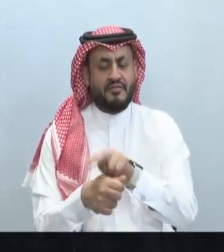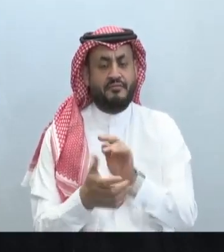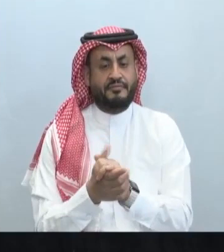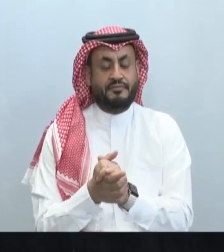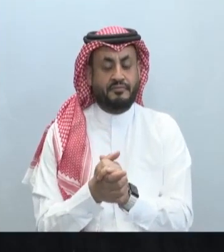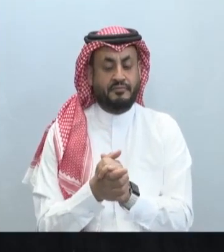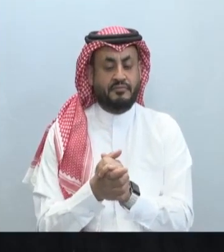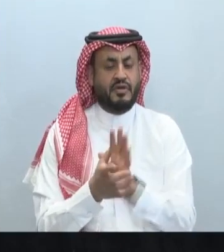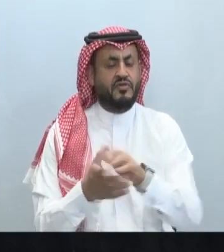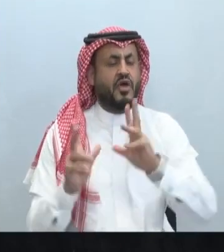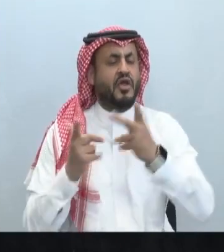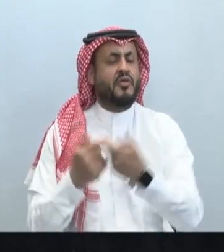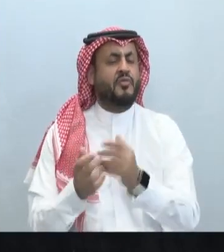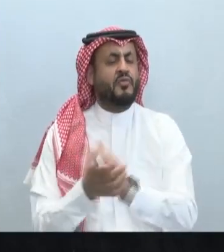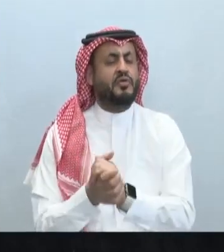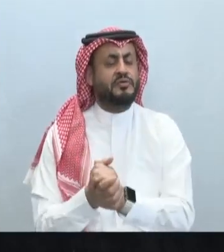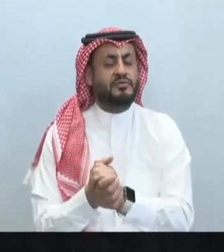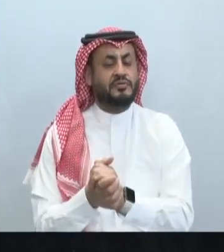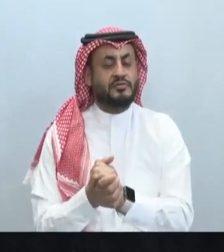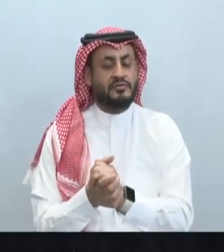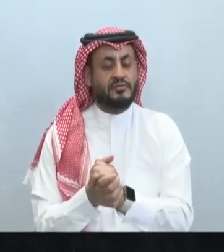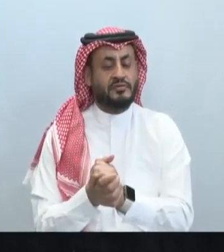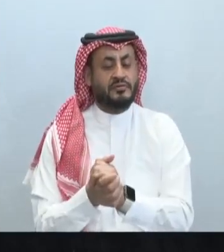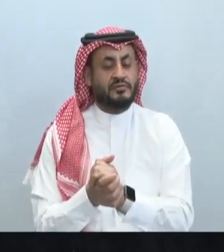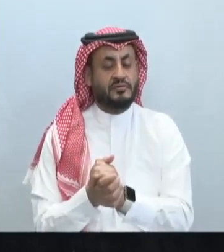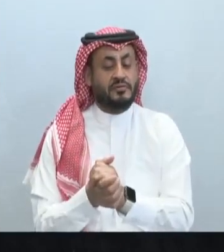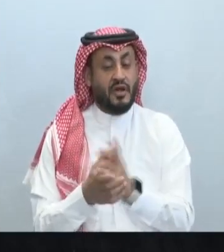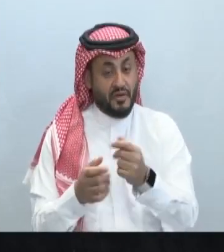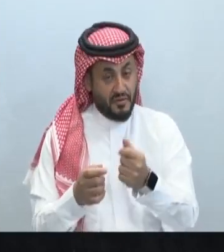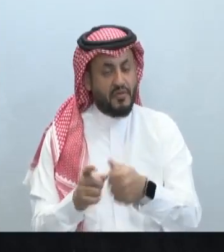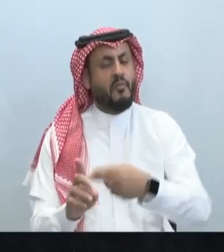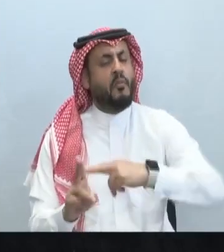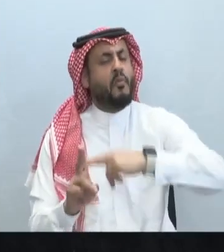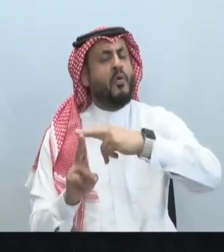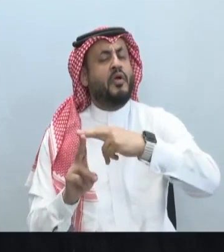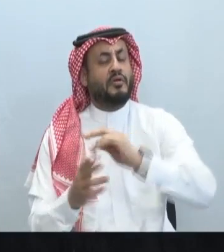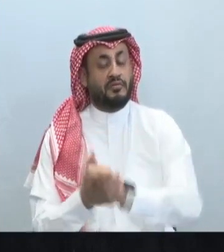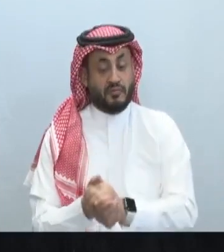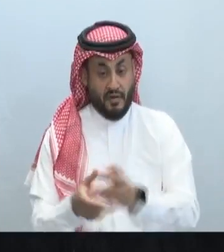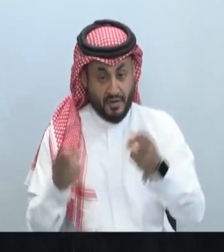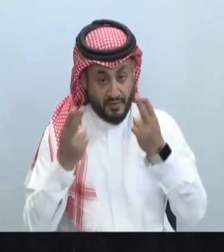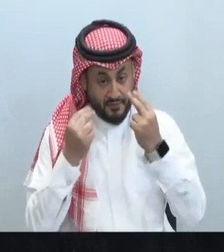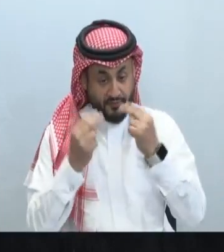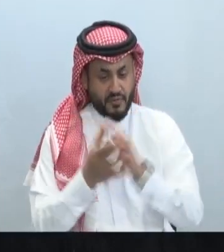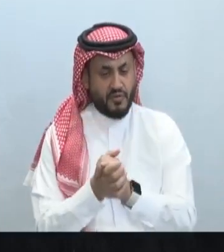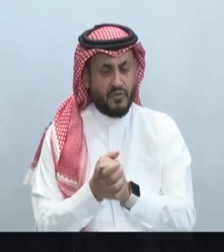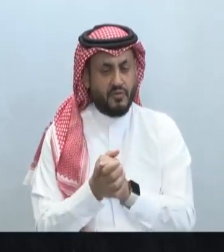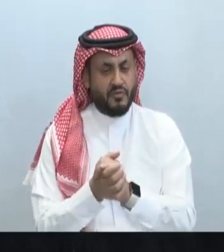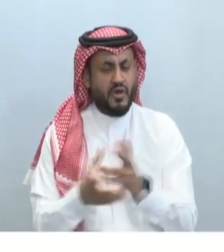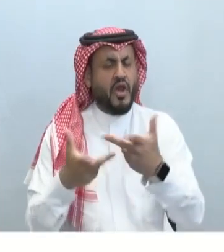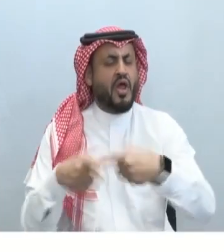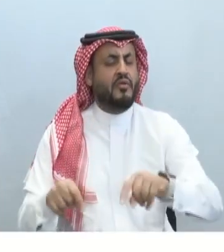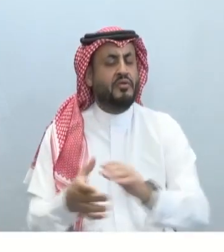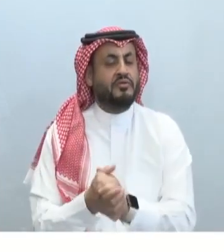ما النتيجه والعاقبه حتى وان كان البيع بسعر اعلى لكن انتبهوا العاقبه وخيمه